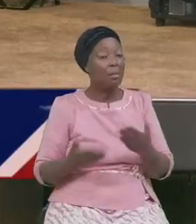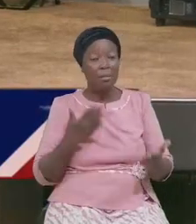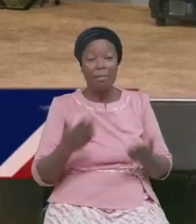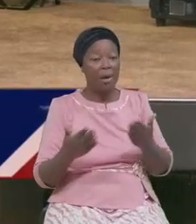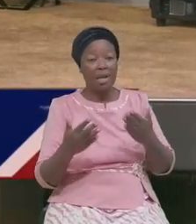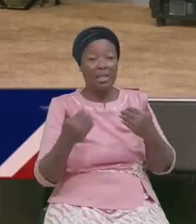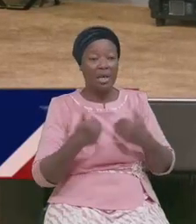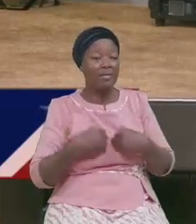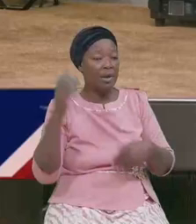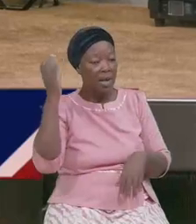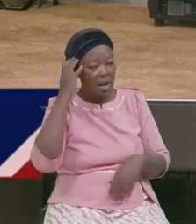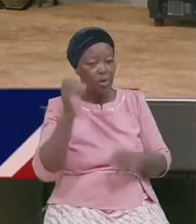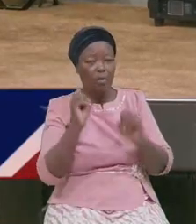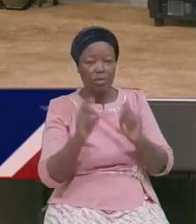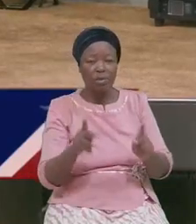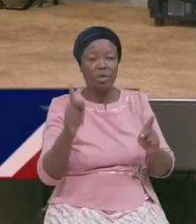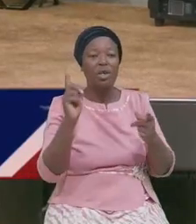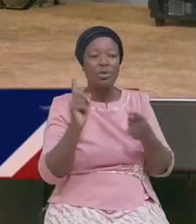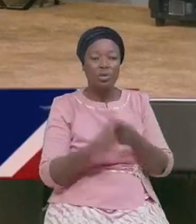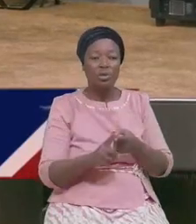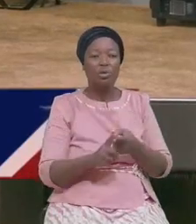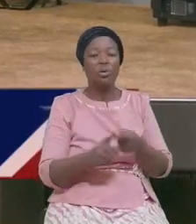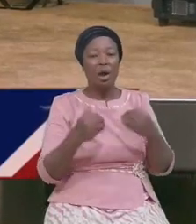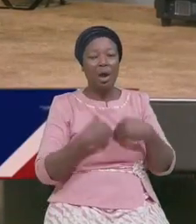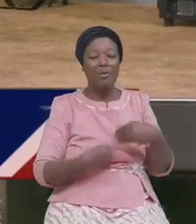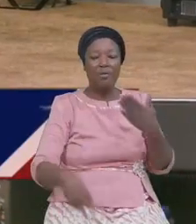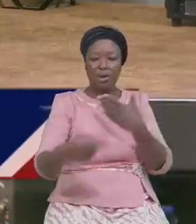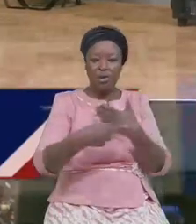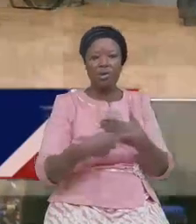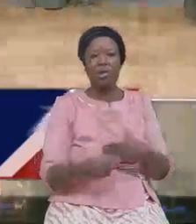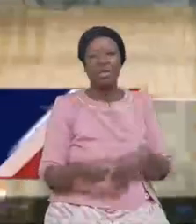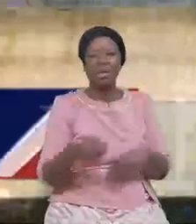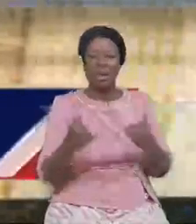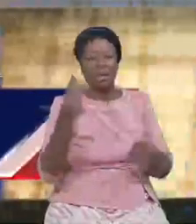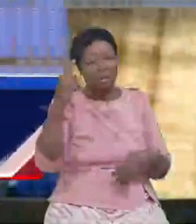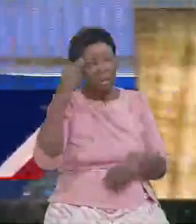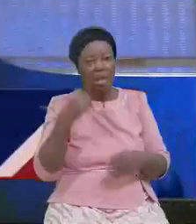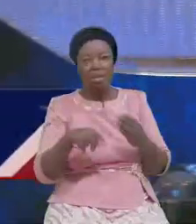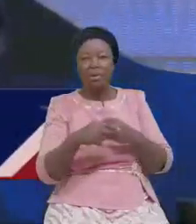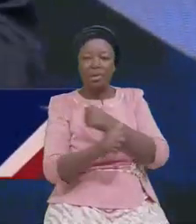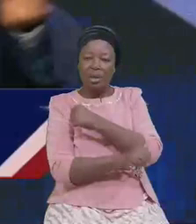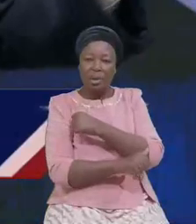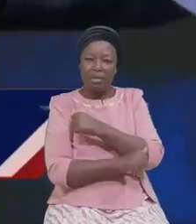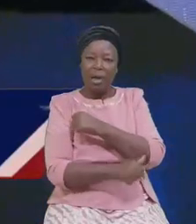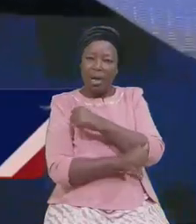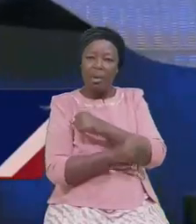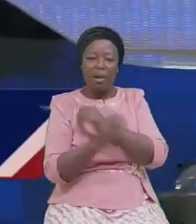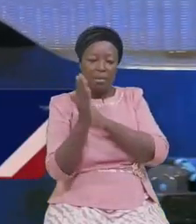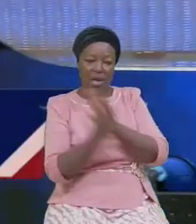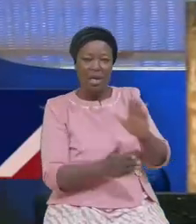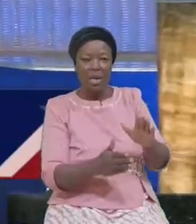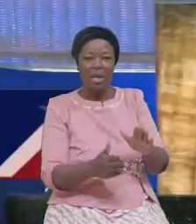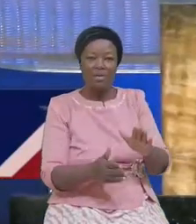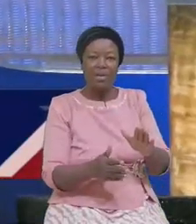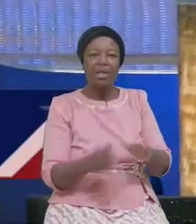ils auraient eu le désir ou le temps d'y retourner. Pensez à Abraham. Abraham a laissé le pays de